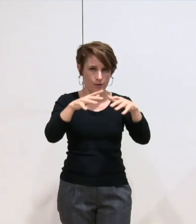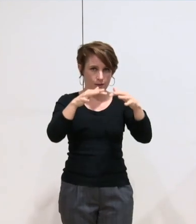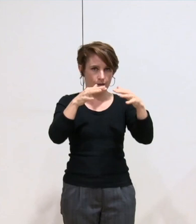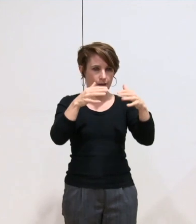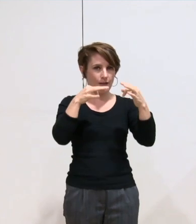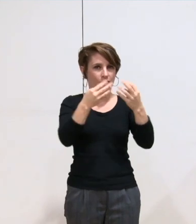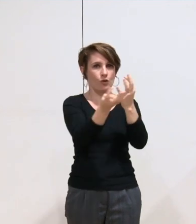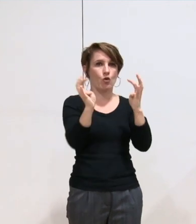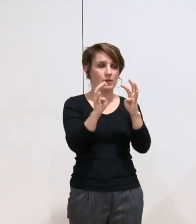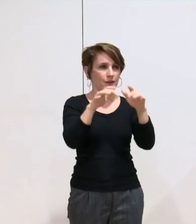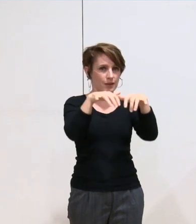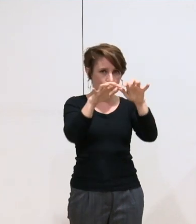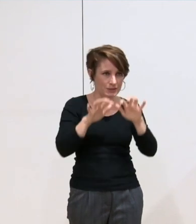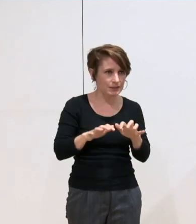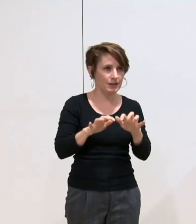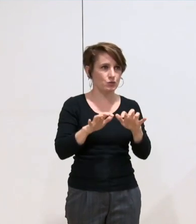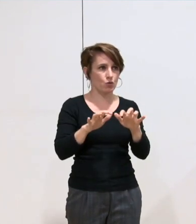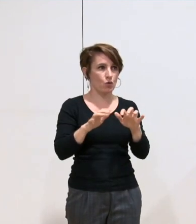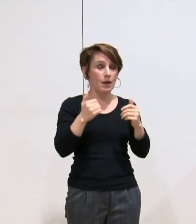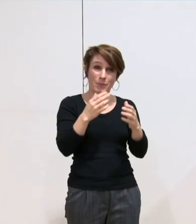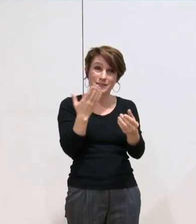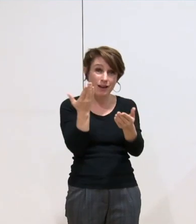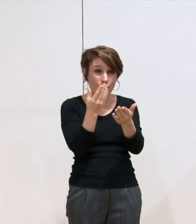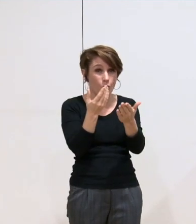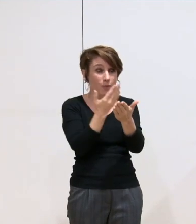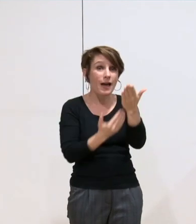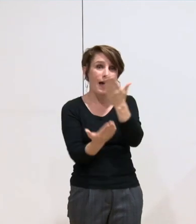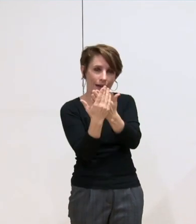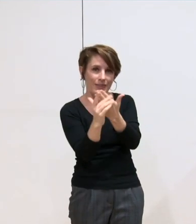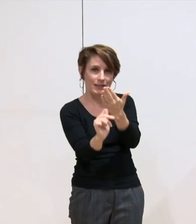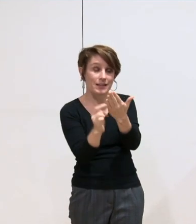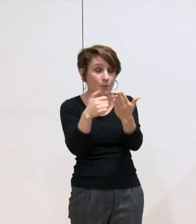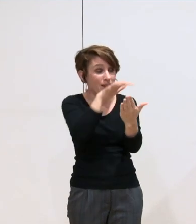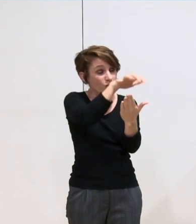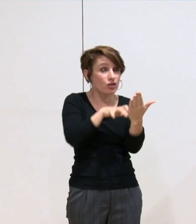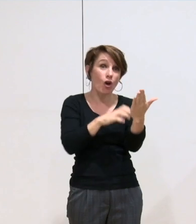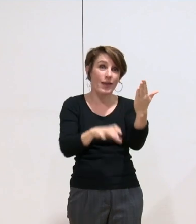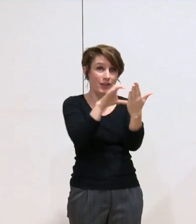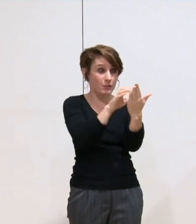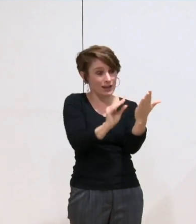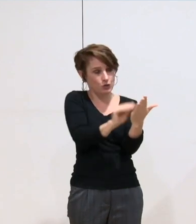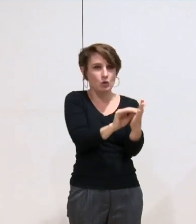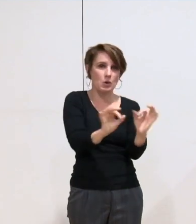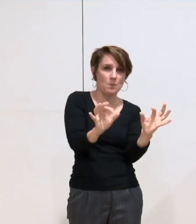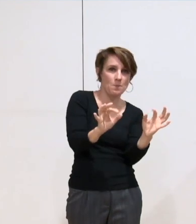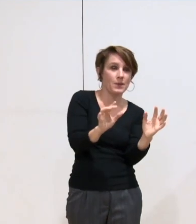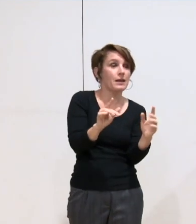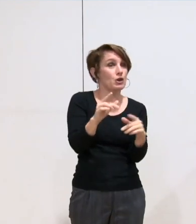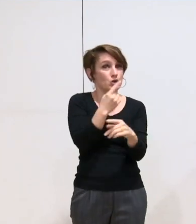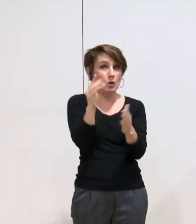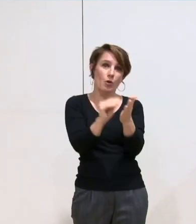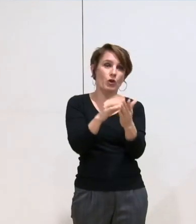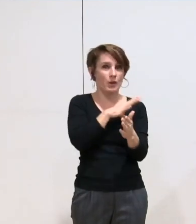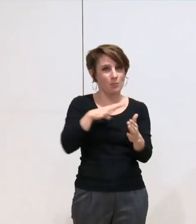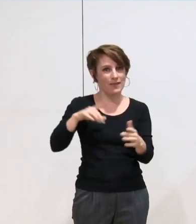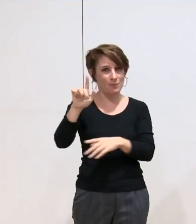délibération. Elle figure bien dans les éléments annexés, mais cela manque. Il y a seulement Christine Garnier, nous sommes deux pour la ville de Grenoble.